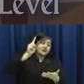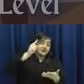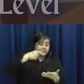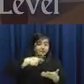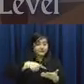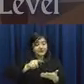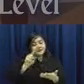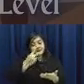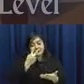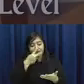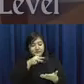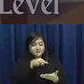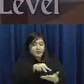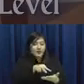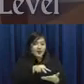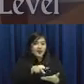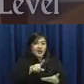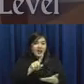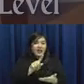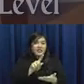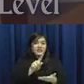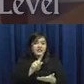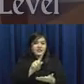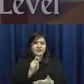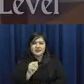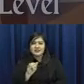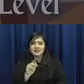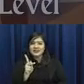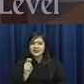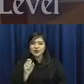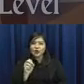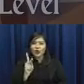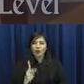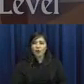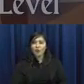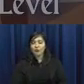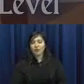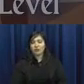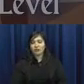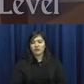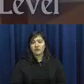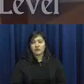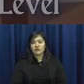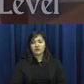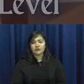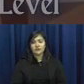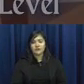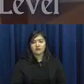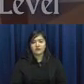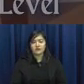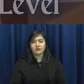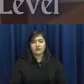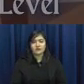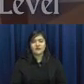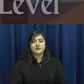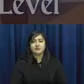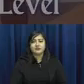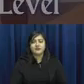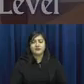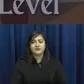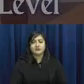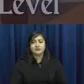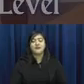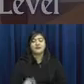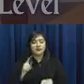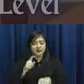sa TikTok. O kung ano man mga viral ngayon. Kapatid, aminin naman natin. Sayang. Oras na